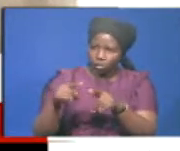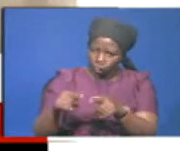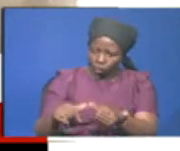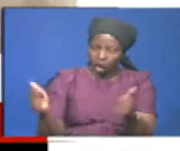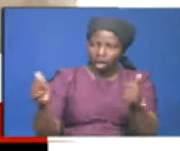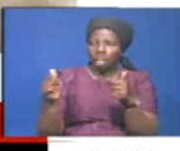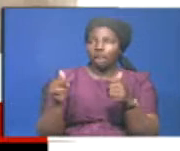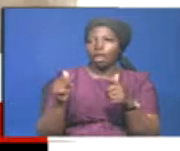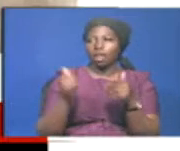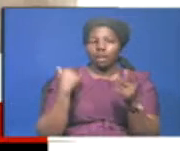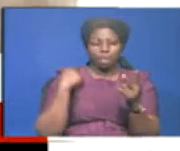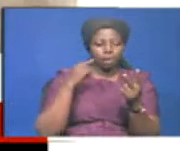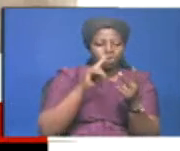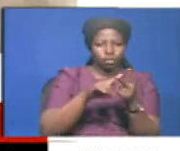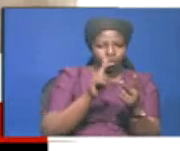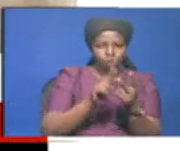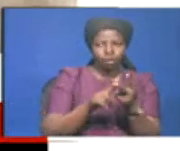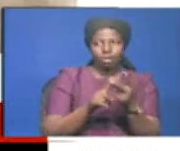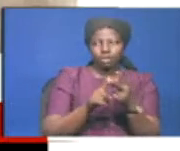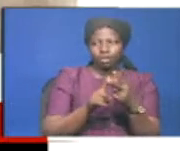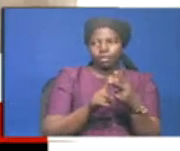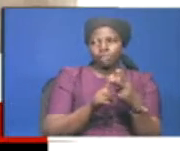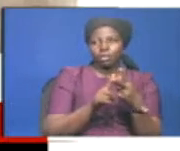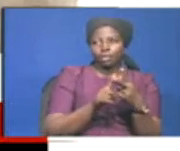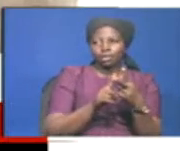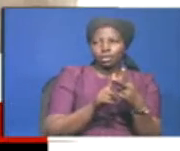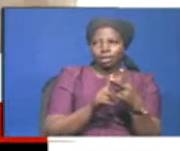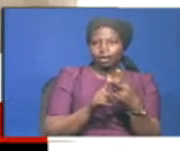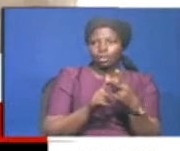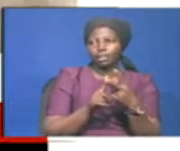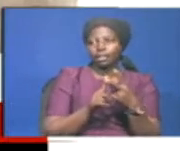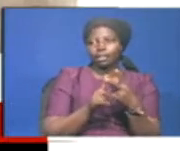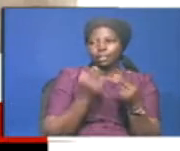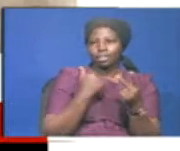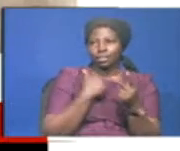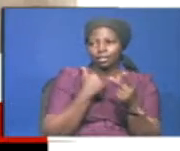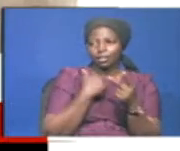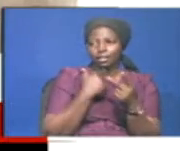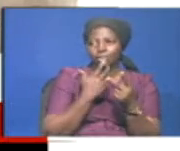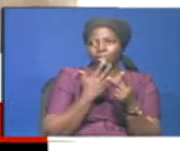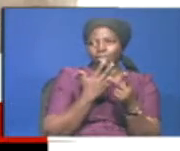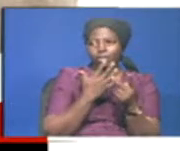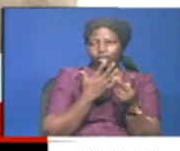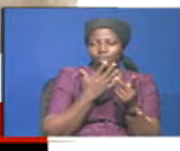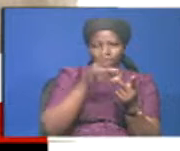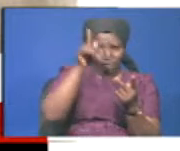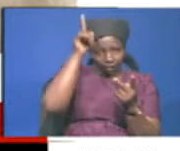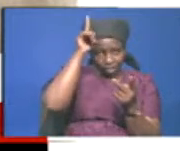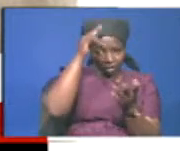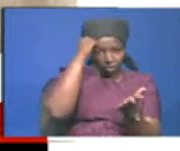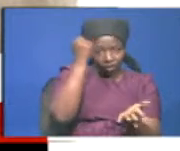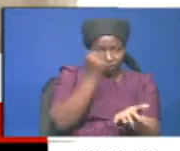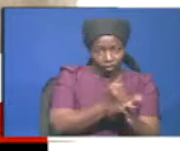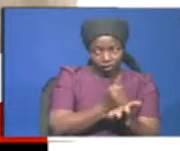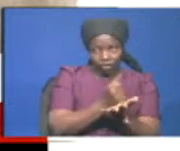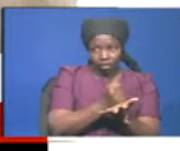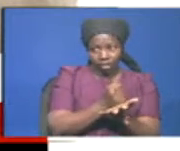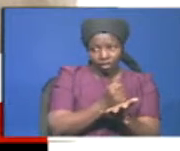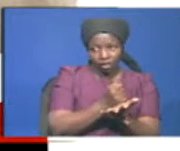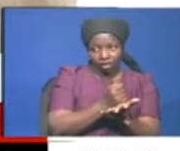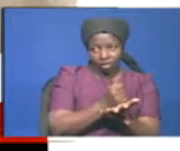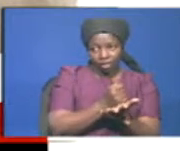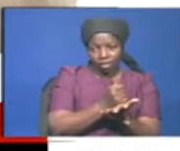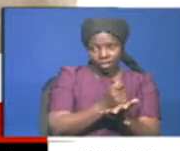pili, kuna ofisi za kule chini kwa vijiji kama ofisi za chief za